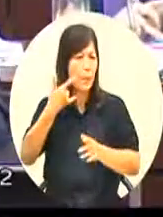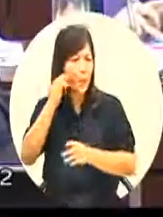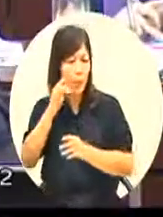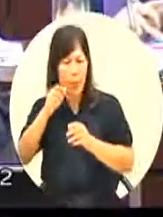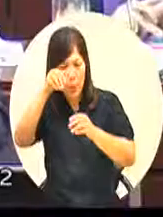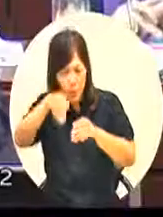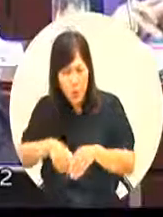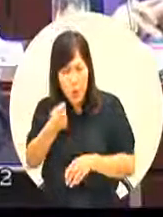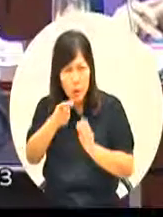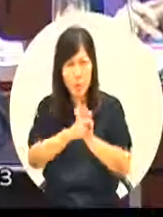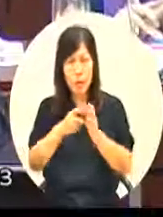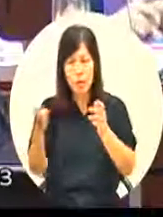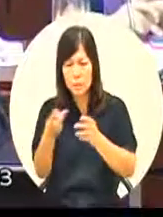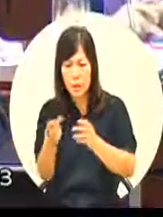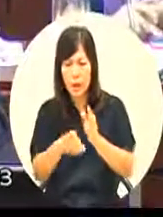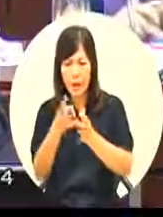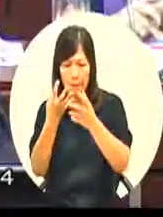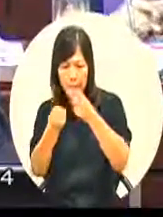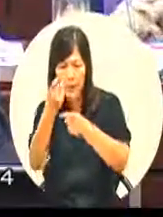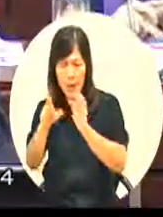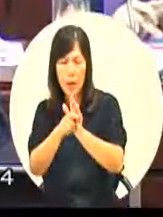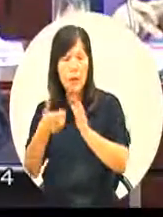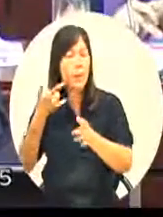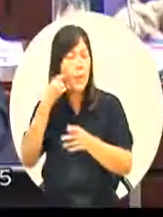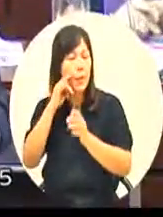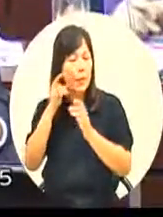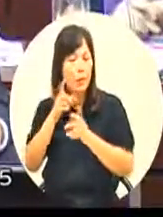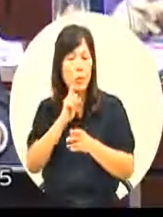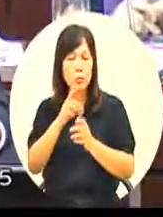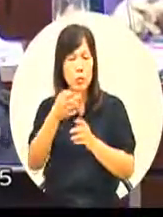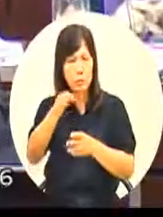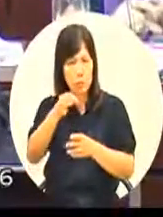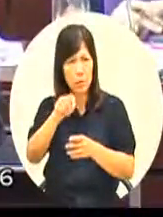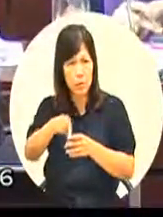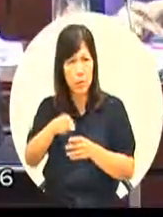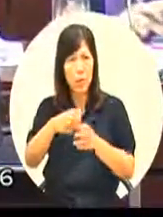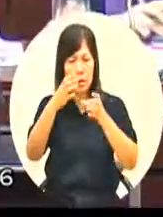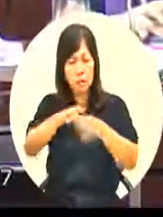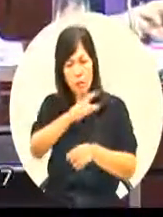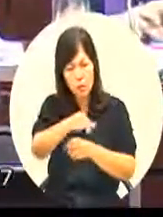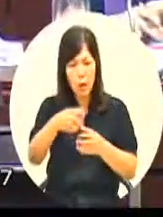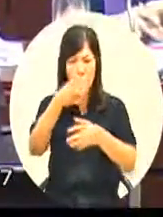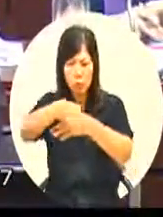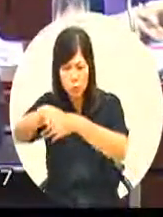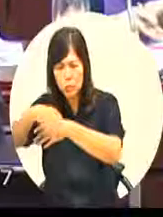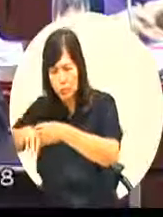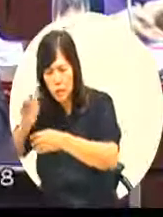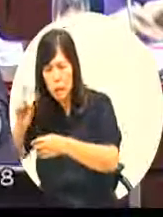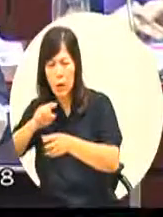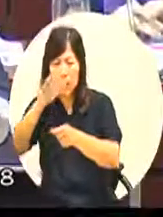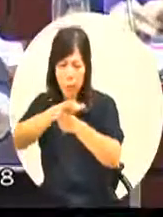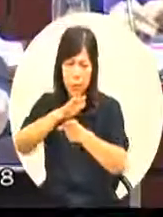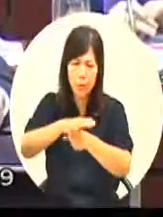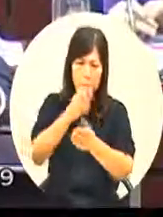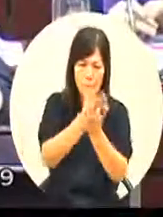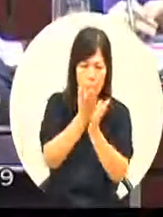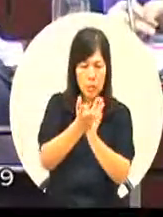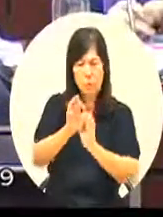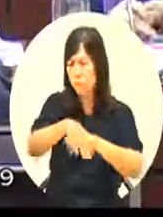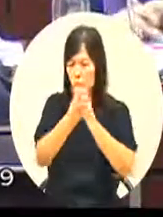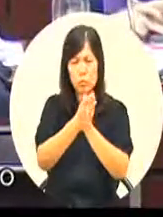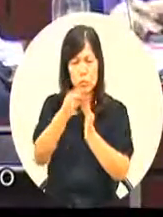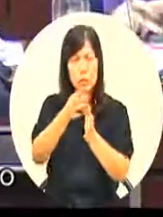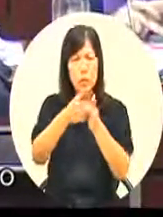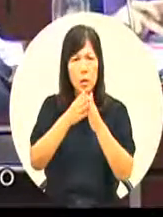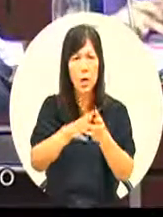个比例看得起来就是家长常常被反映的，也是经费啊，这个设施没有，那个设施没有，老旧补强等等都要钱。可是老